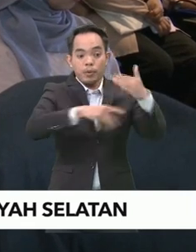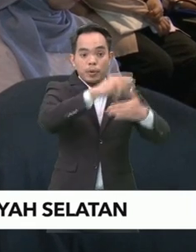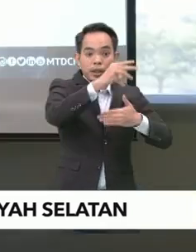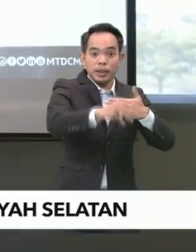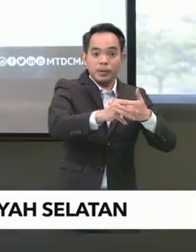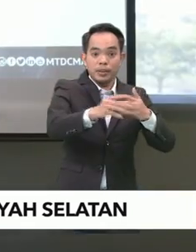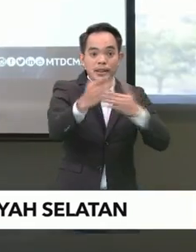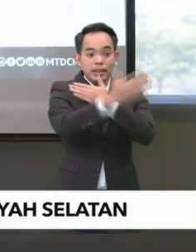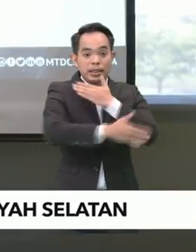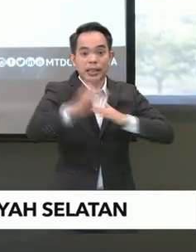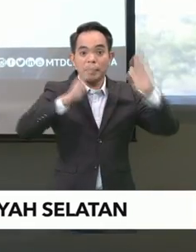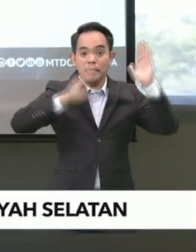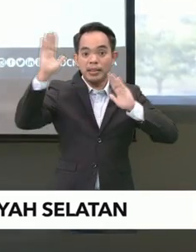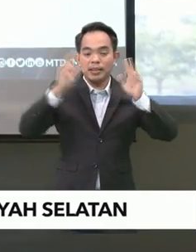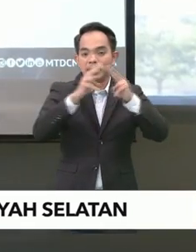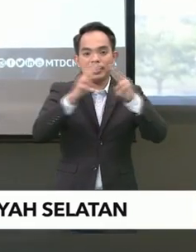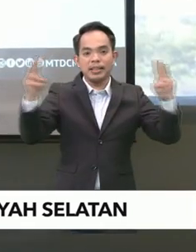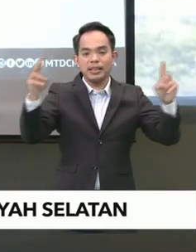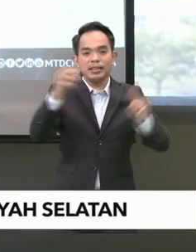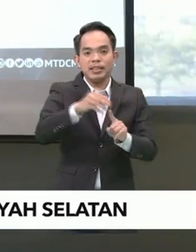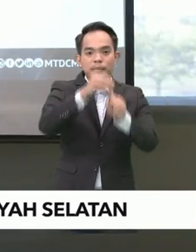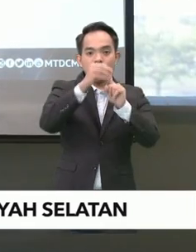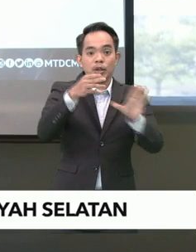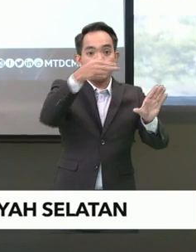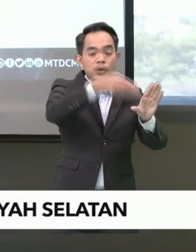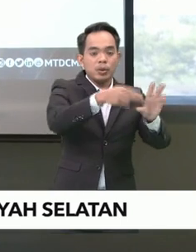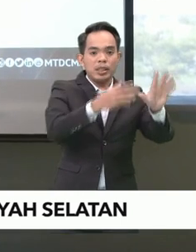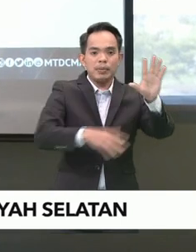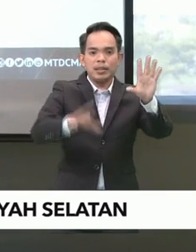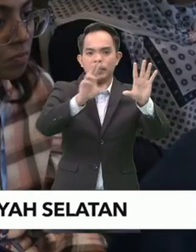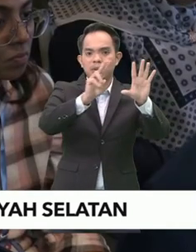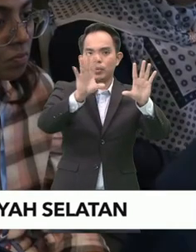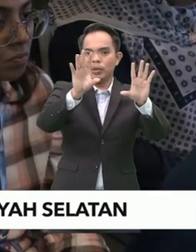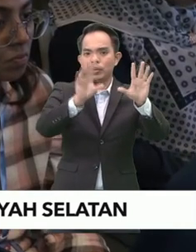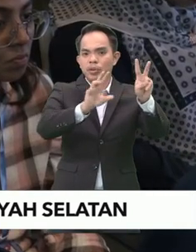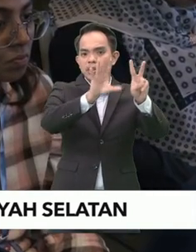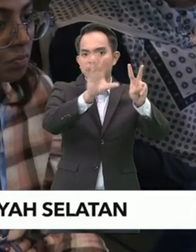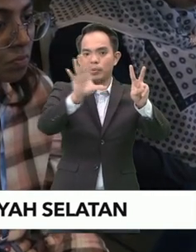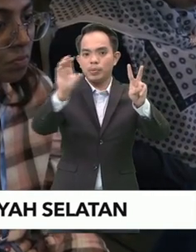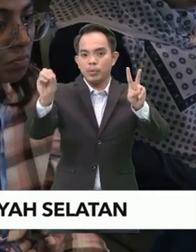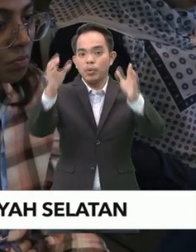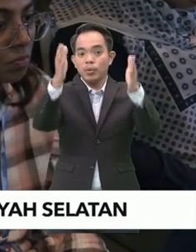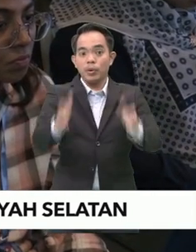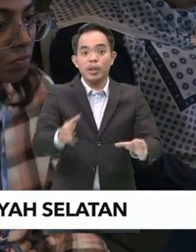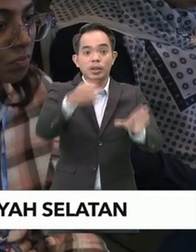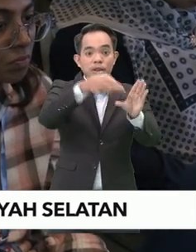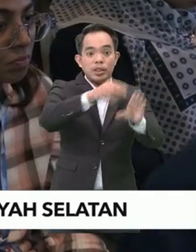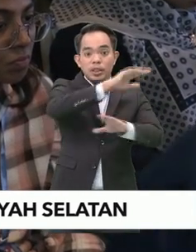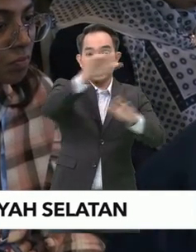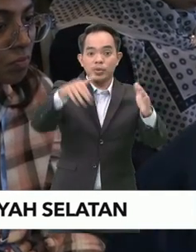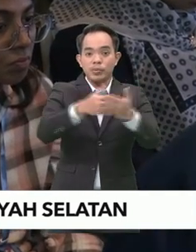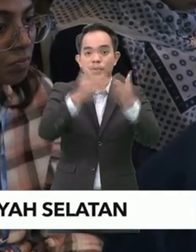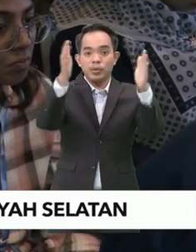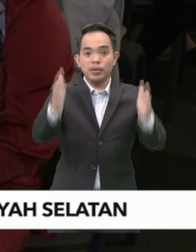selatan tanah air amat memberangsangkan dengan penyertaan lebih 250 peserta. Katanya, semua pihak termasuk